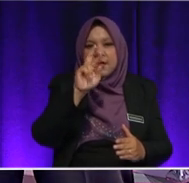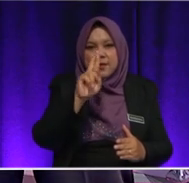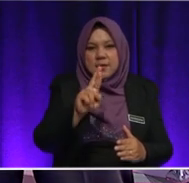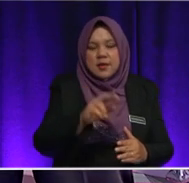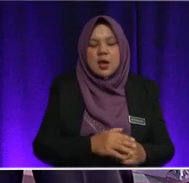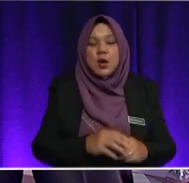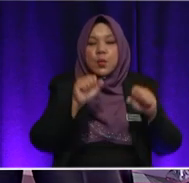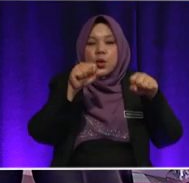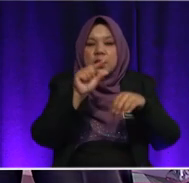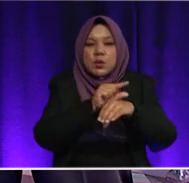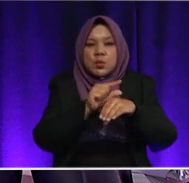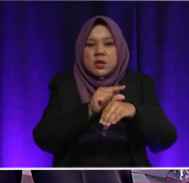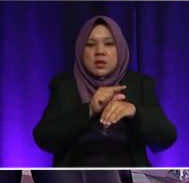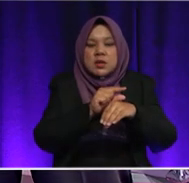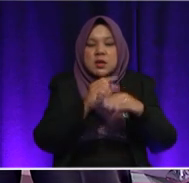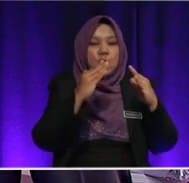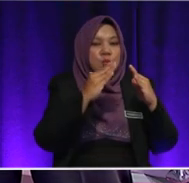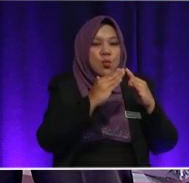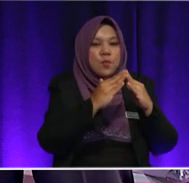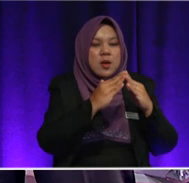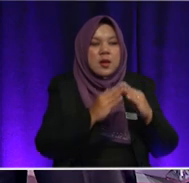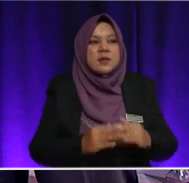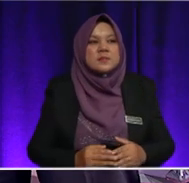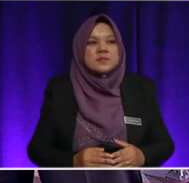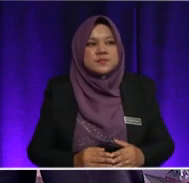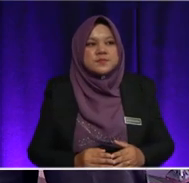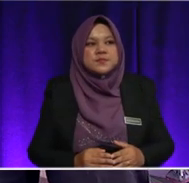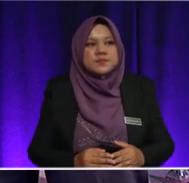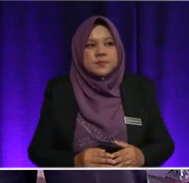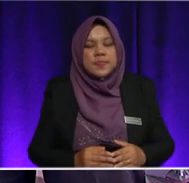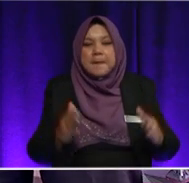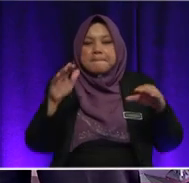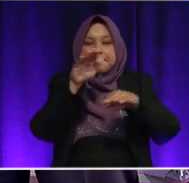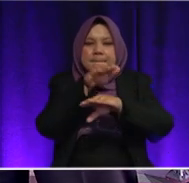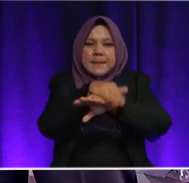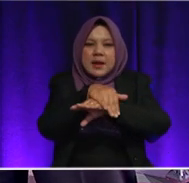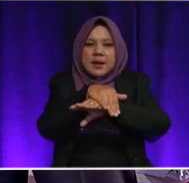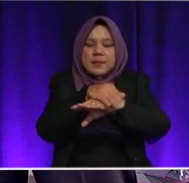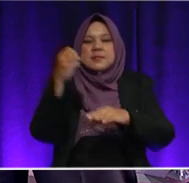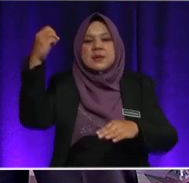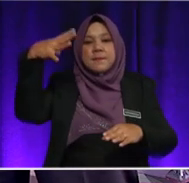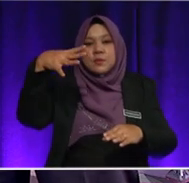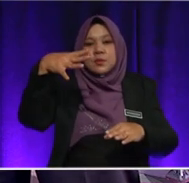rumah gitu nah ini boleh kita buat secara otomatis bila malam ini